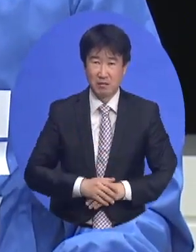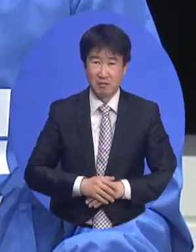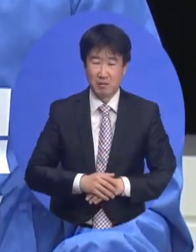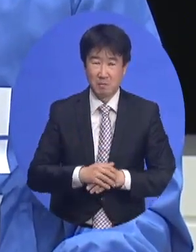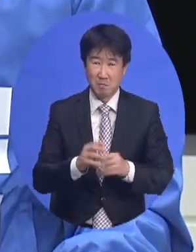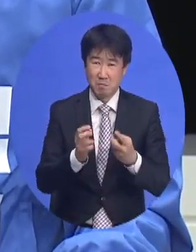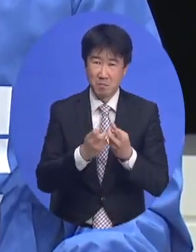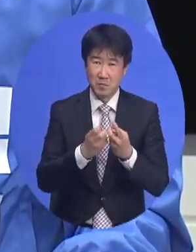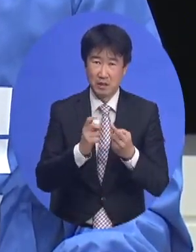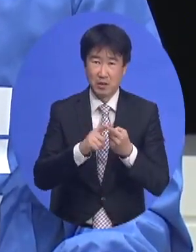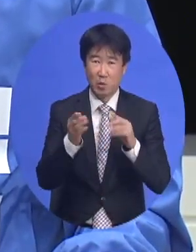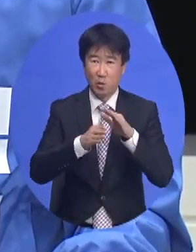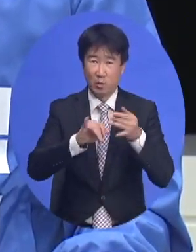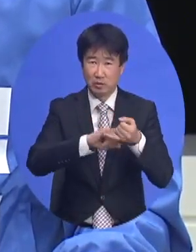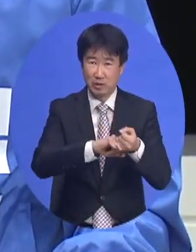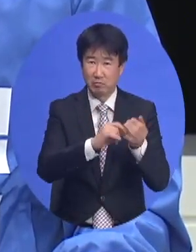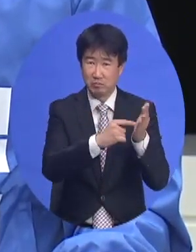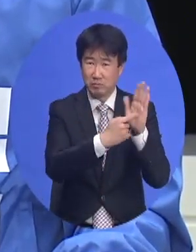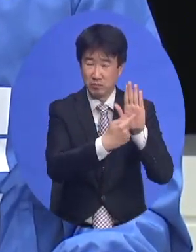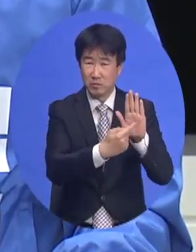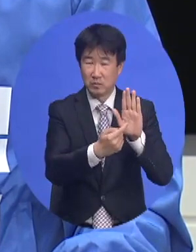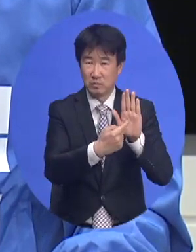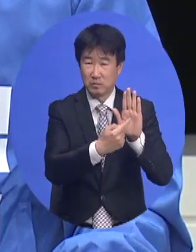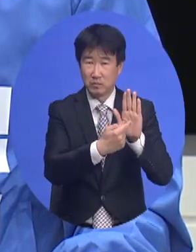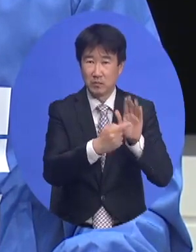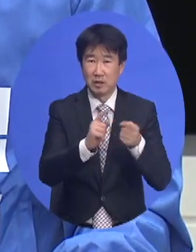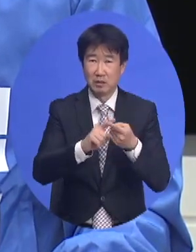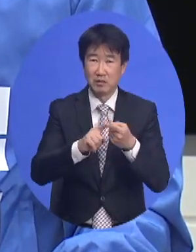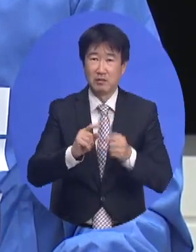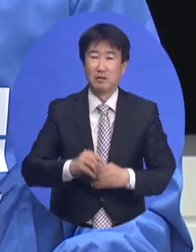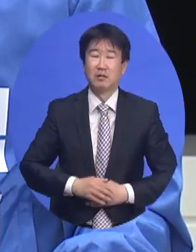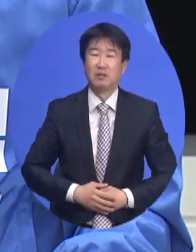대안을 공략화한 부분은 일견